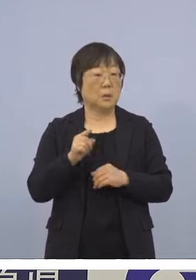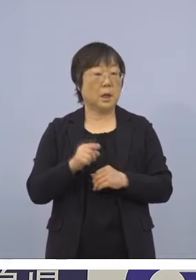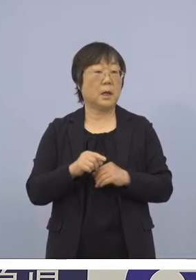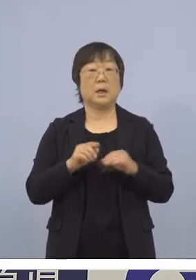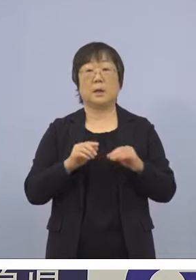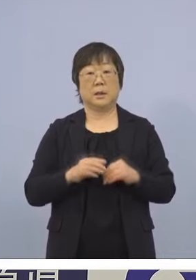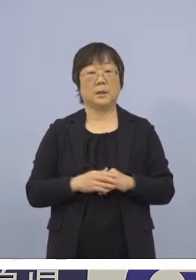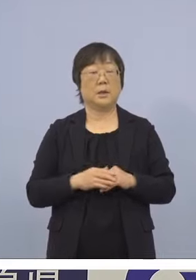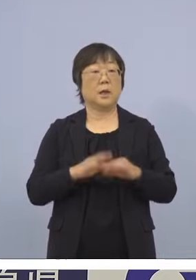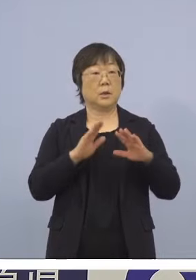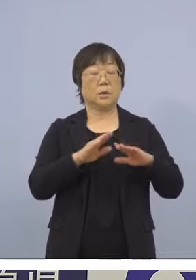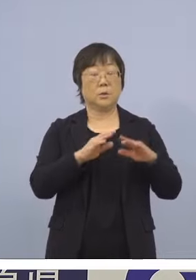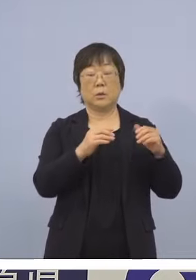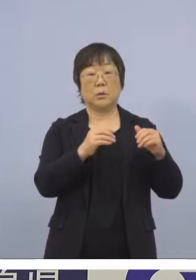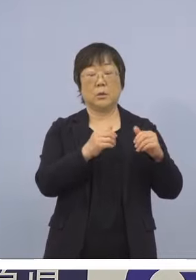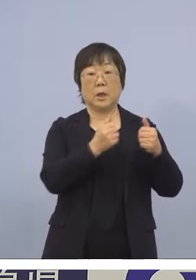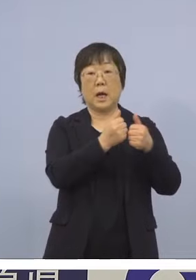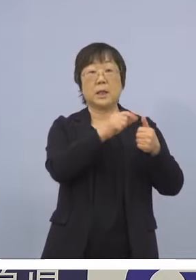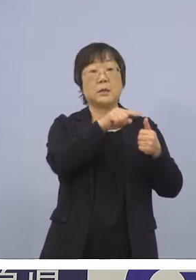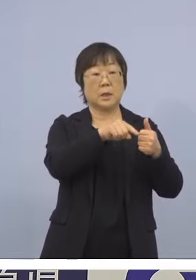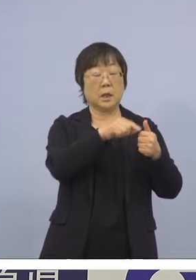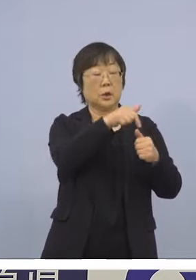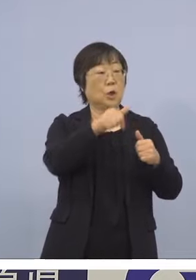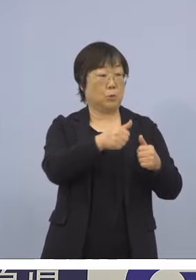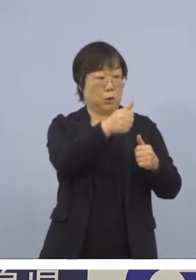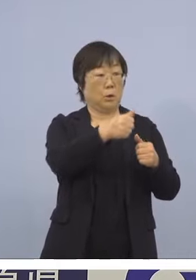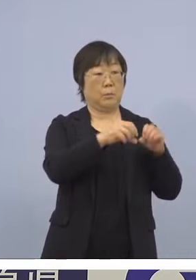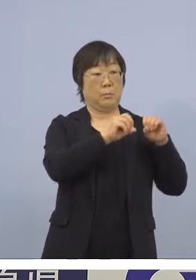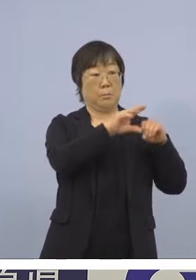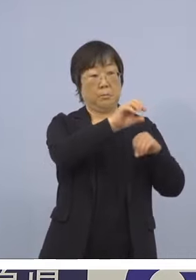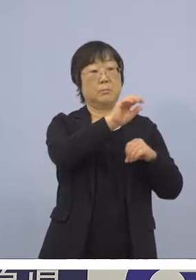今日の町議でも部長に申し上げましたが、